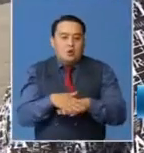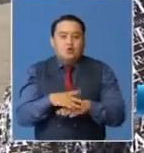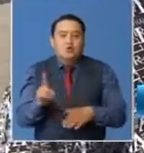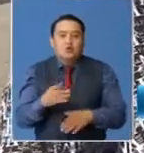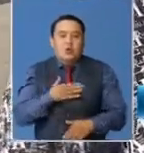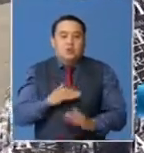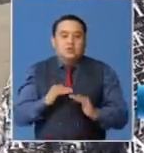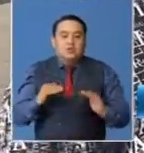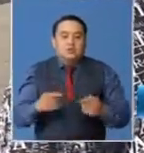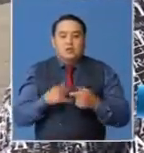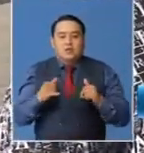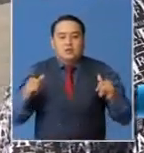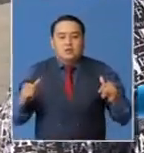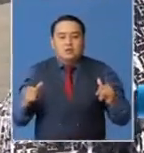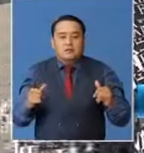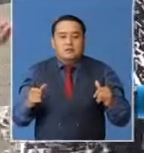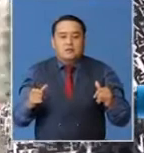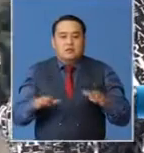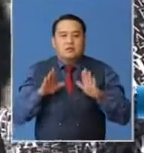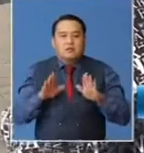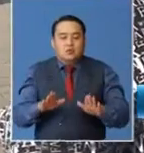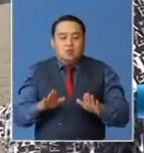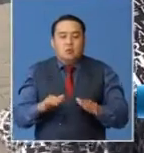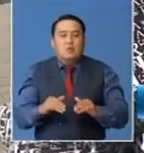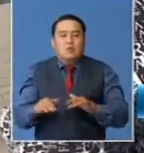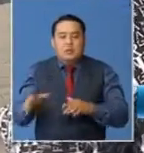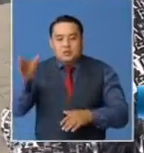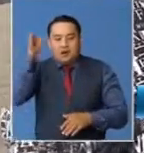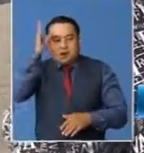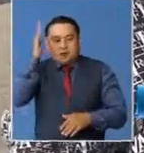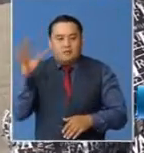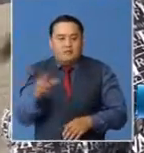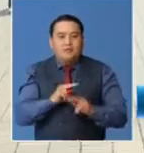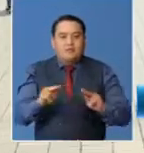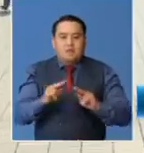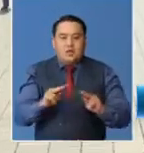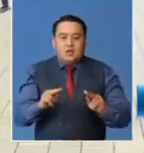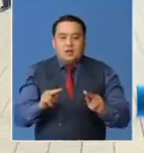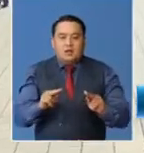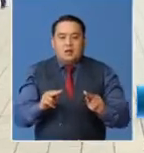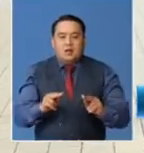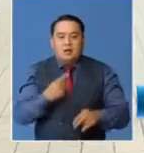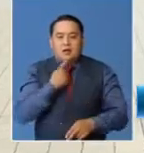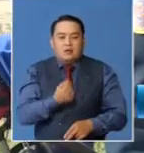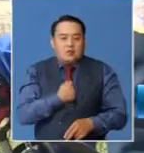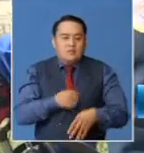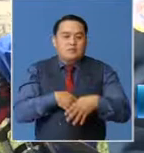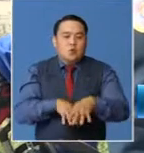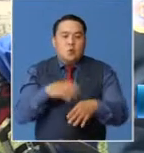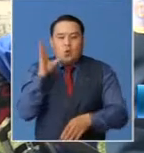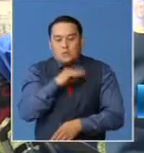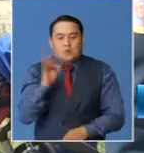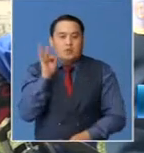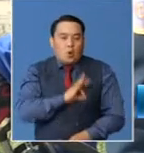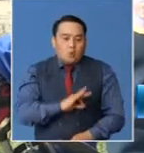дети всесторонне развиты. Не только в процессе образования, но и воспитания. Отточенная строевая подготовка и умение